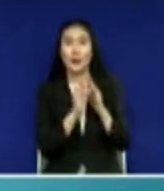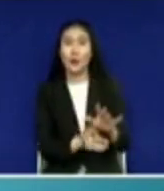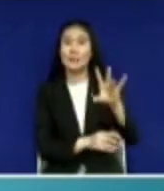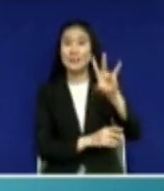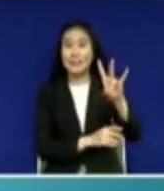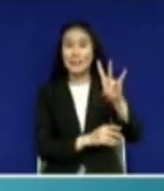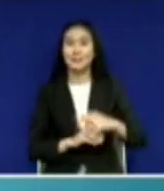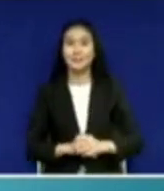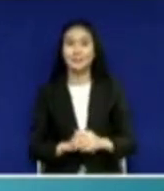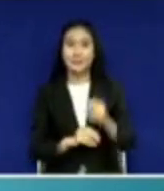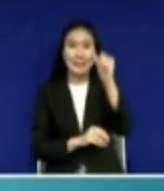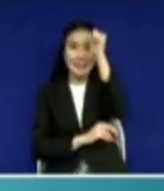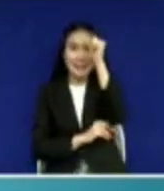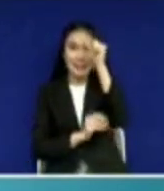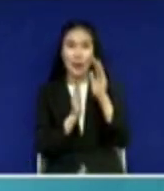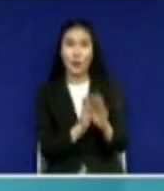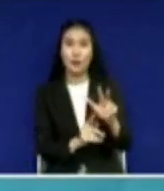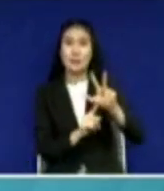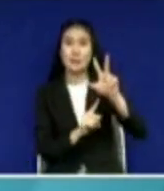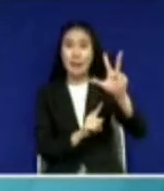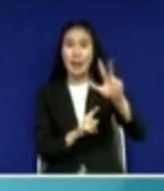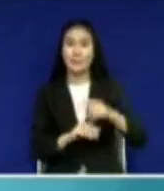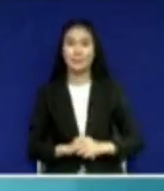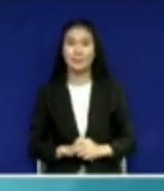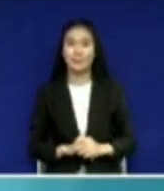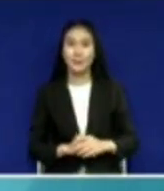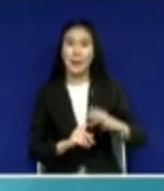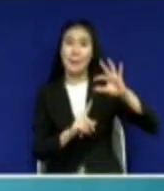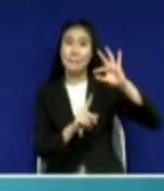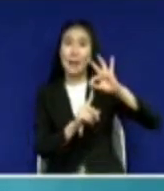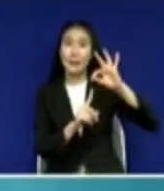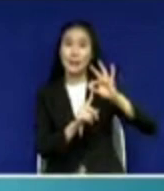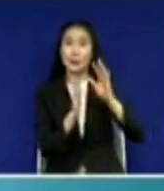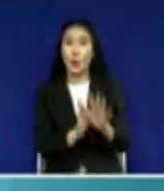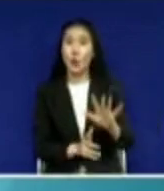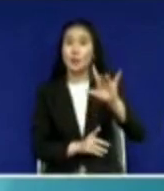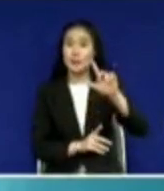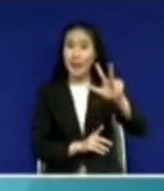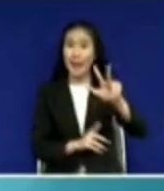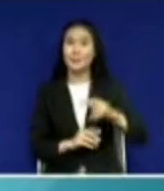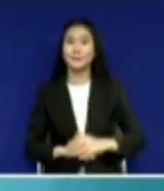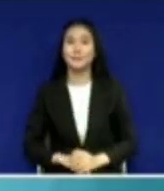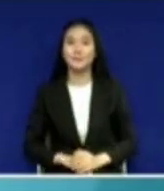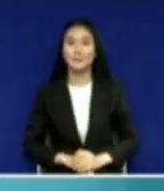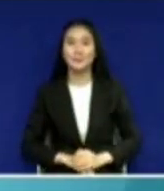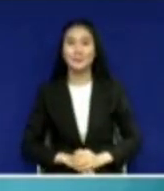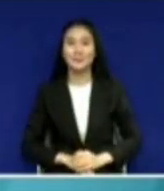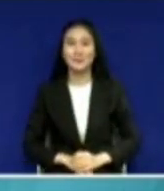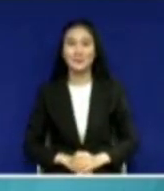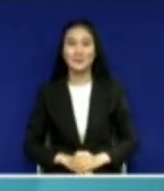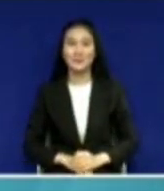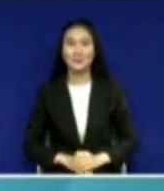ายอินเดีย3รายและปากีสถาน3รายค่ะ